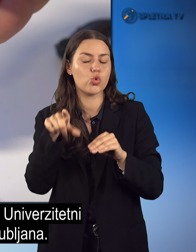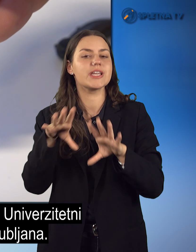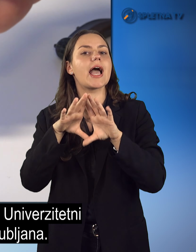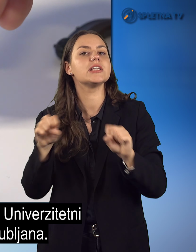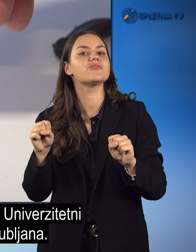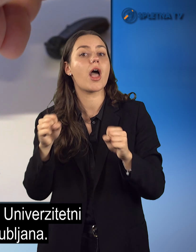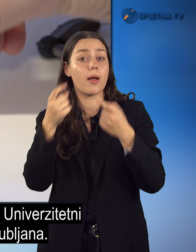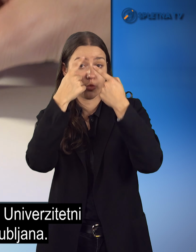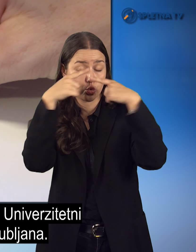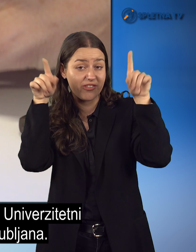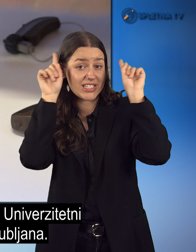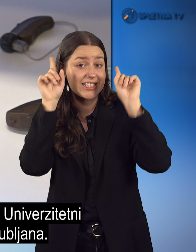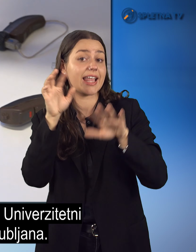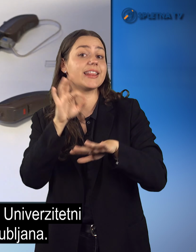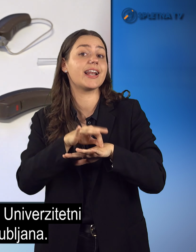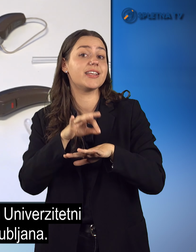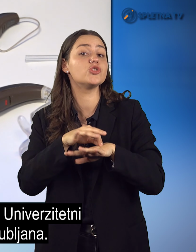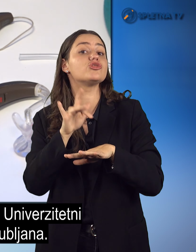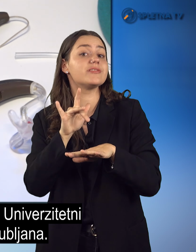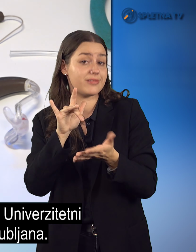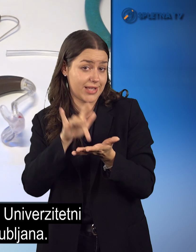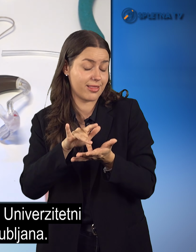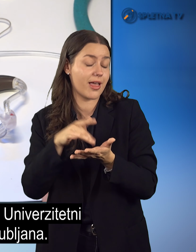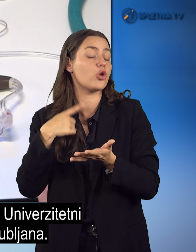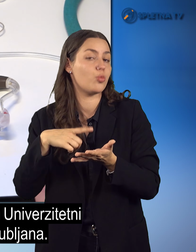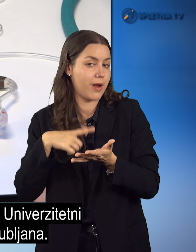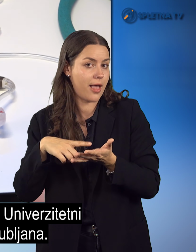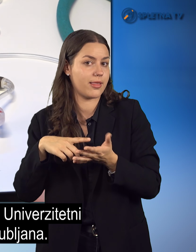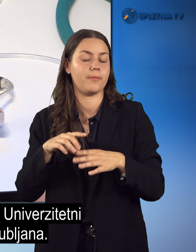izvaja Univerzitetni klinični center Ljubljana.